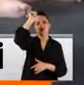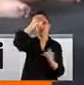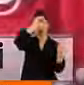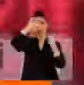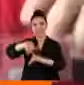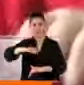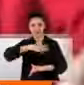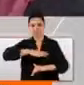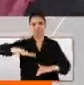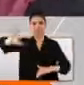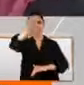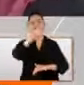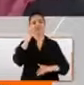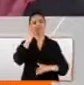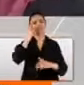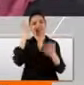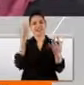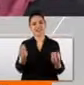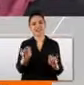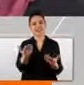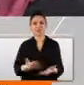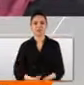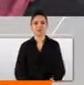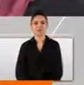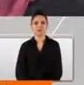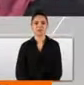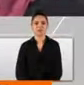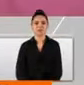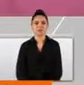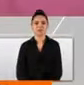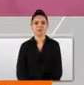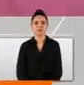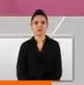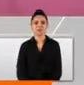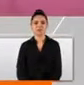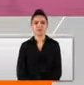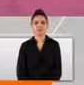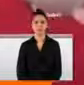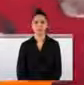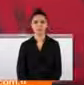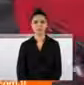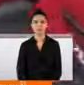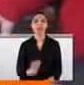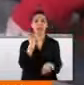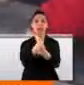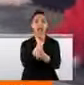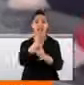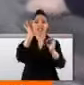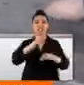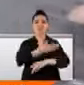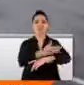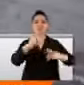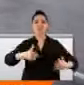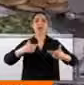gelmek istediklerinde duymuştu. Sağ olsun Bakan Hanım'ın aracılığıyla bizi buraya getirdi. Allah ondan razı olsun. Aile artık